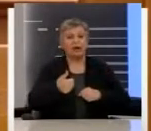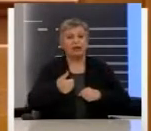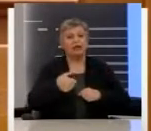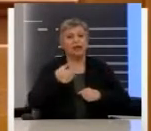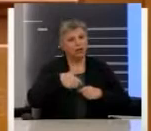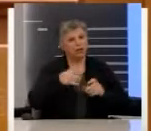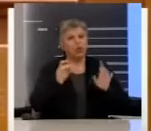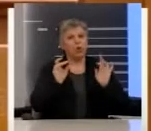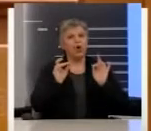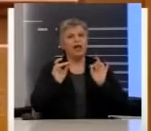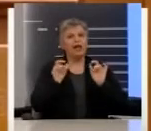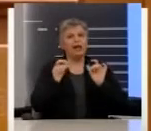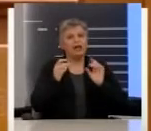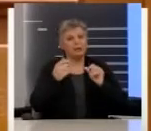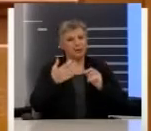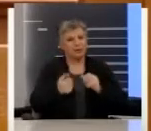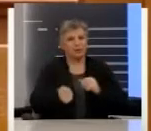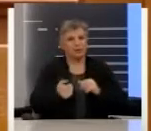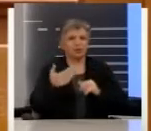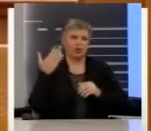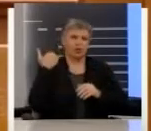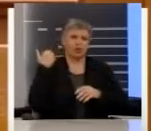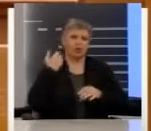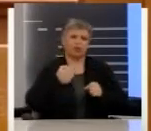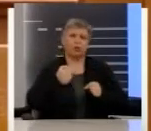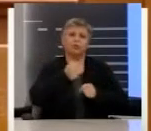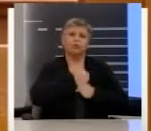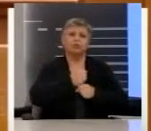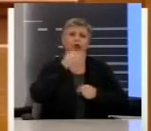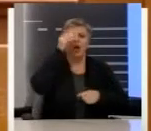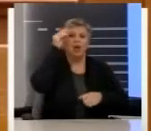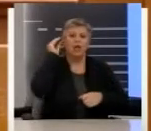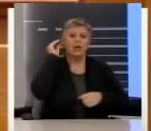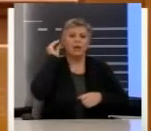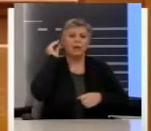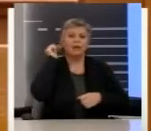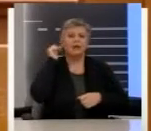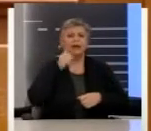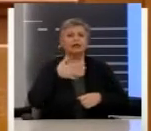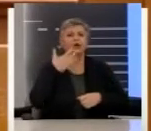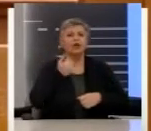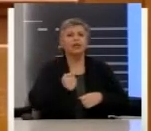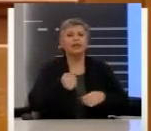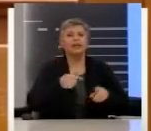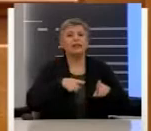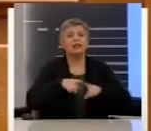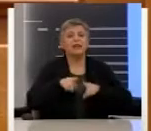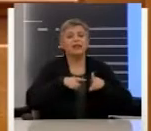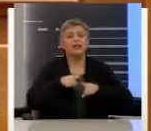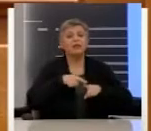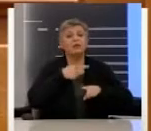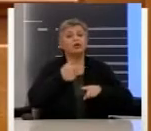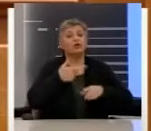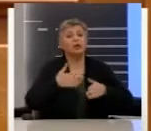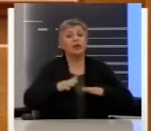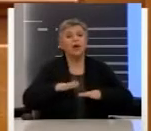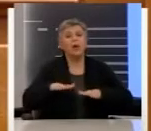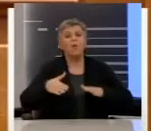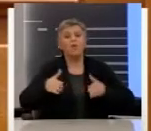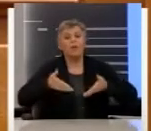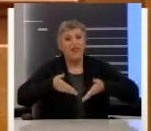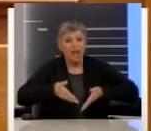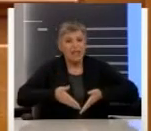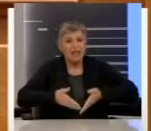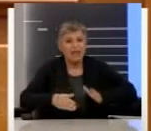ρύθμιση της κυβέρνησης Καραμαλής τότε που αφορούσε τα ληξιαρχεία. Αλλά σε αυτήν ακριβώς τη ρύθμιση του